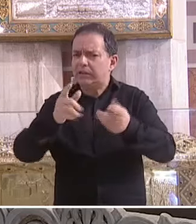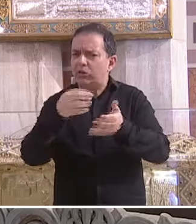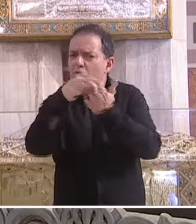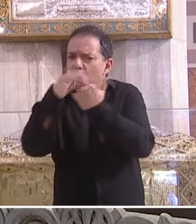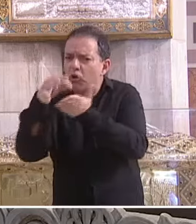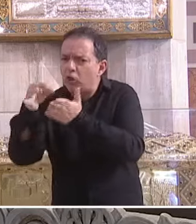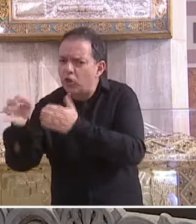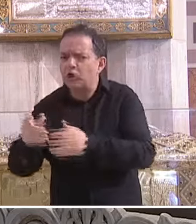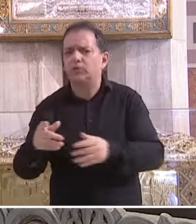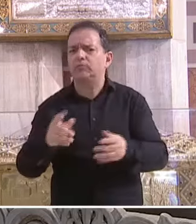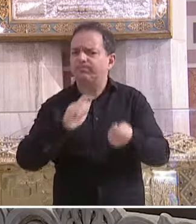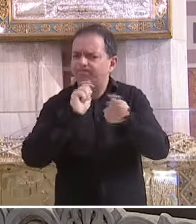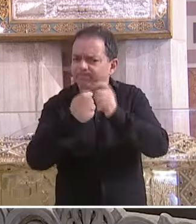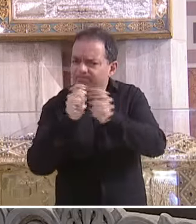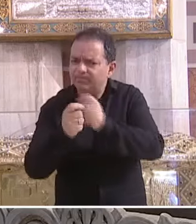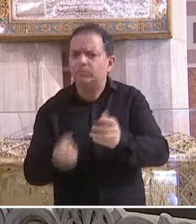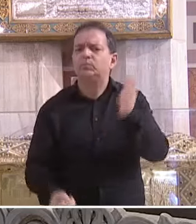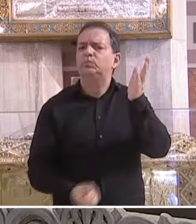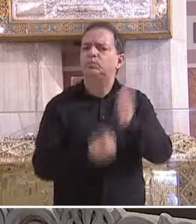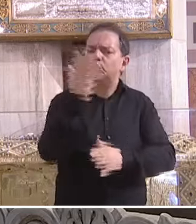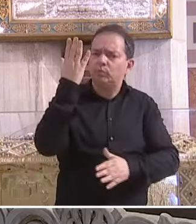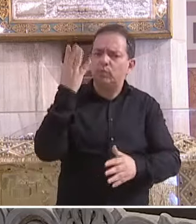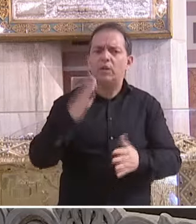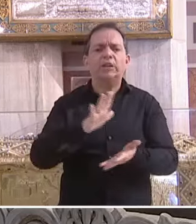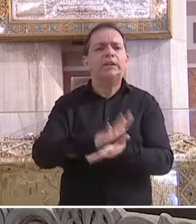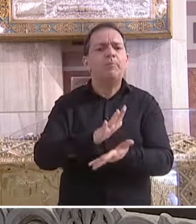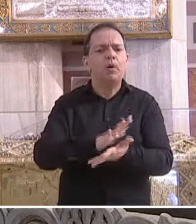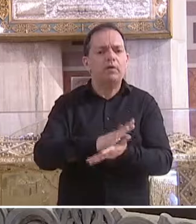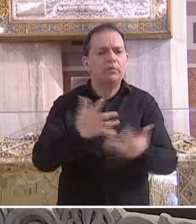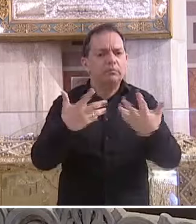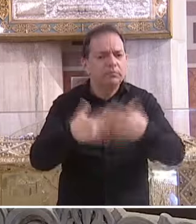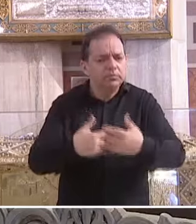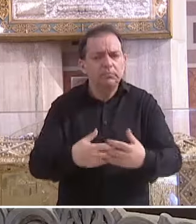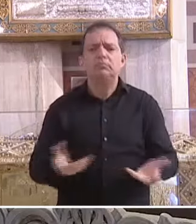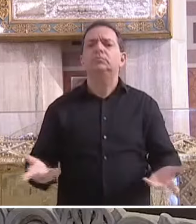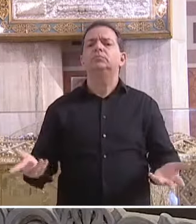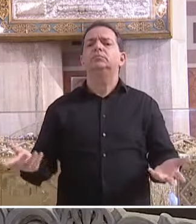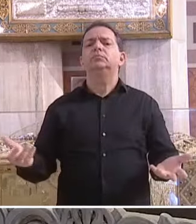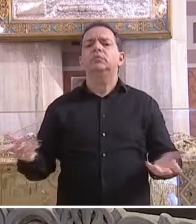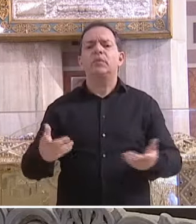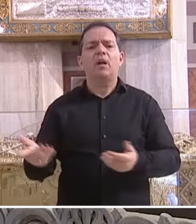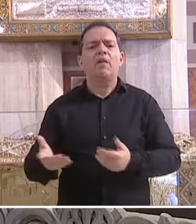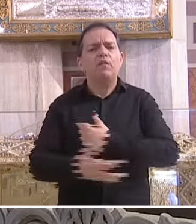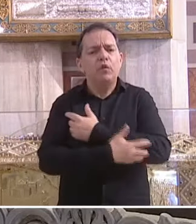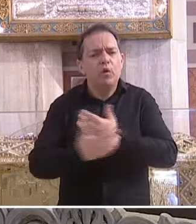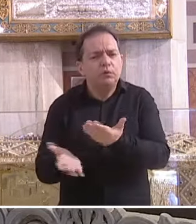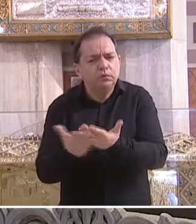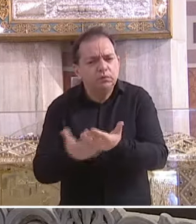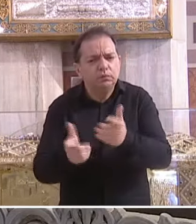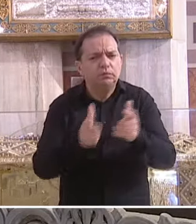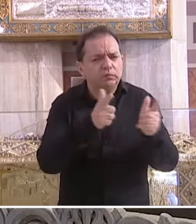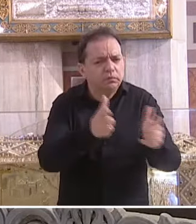των πατριαρχείων, την ίδρυση τυπογραφείου, την φιλανθρωπική δραστηριότητα,